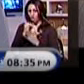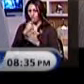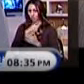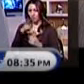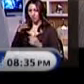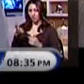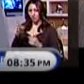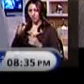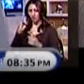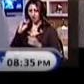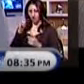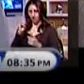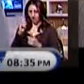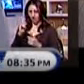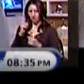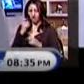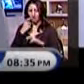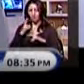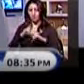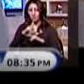علاء الأصواني روائي عظيم